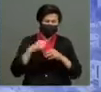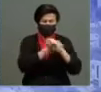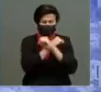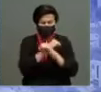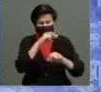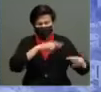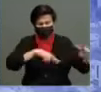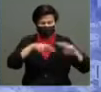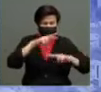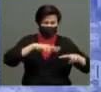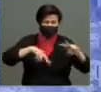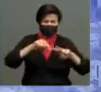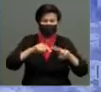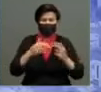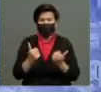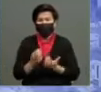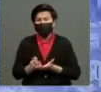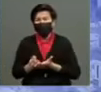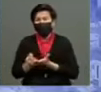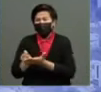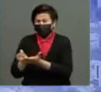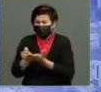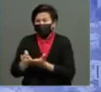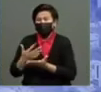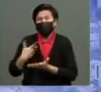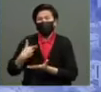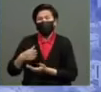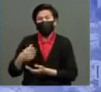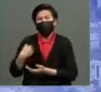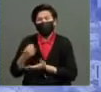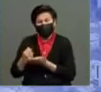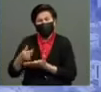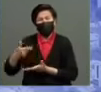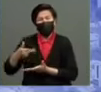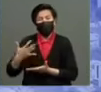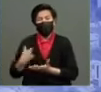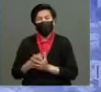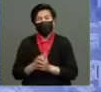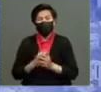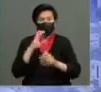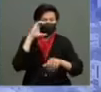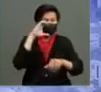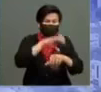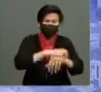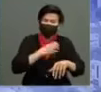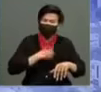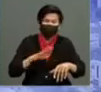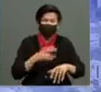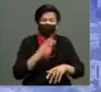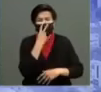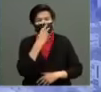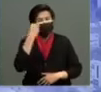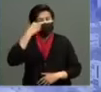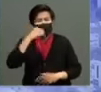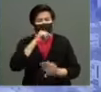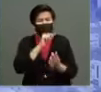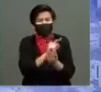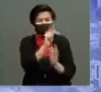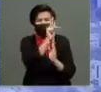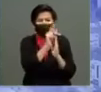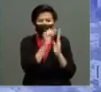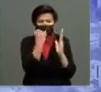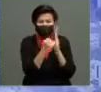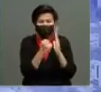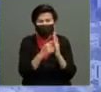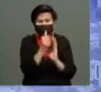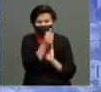ว่าให้ช่วยบอกหน่อยว่าพี่น้องประชาชนเขาก็ไม่อยากจะจับนะครับแต่เจอเหตุการณ์อย่างนี้อยู่เรื่อยๆก็ทำให้เราเป็นห่วงเป็น